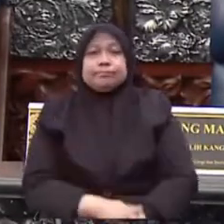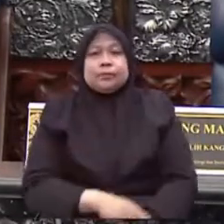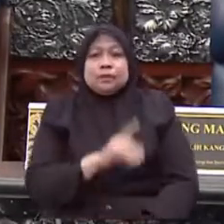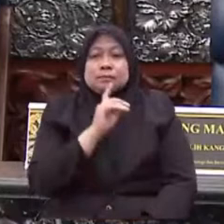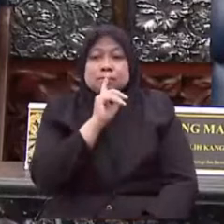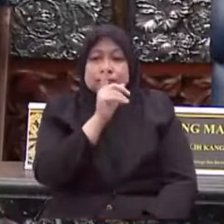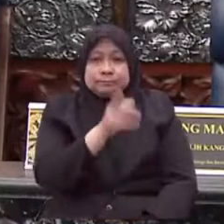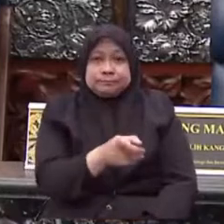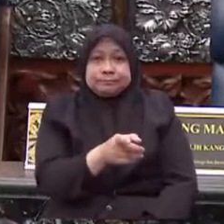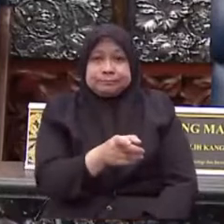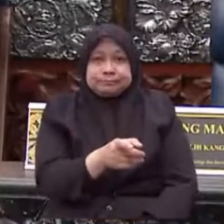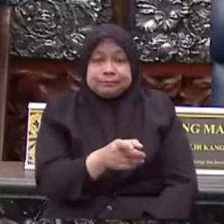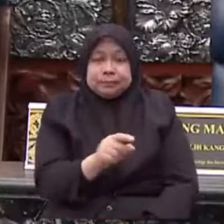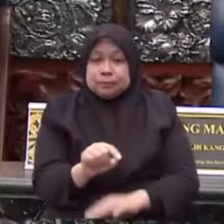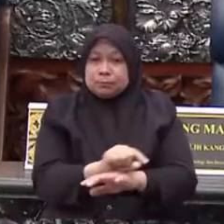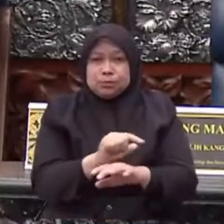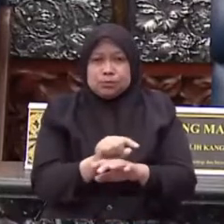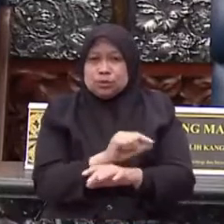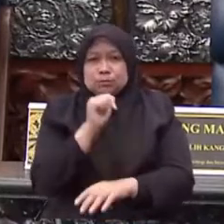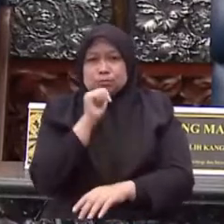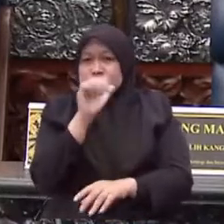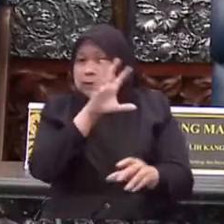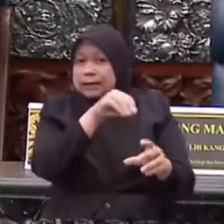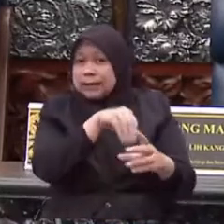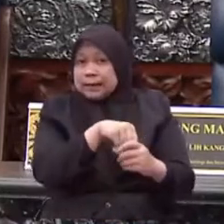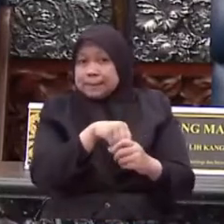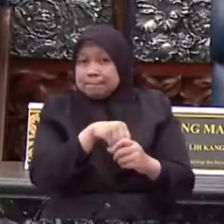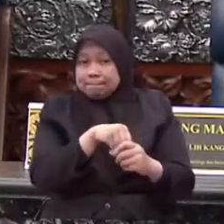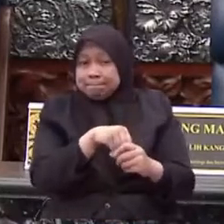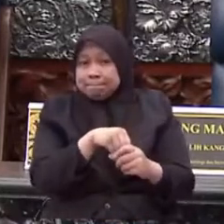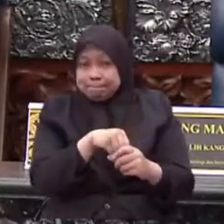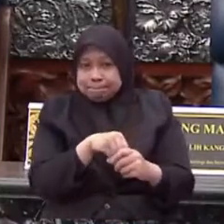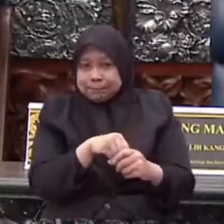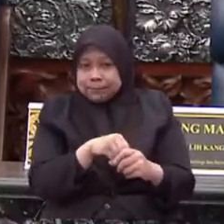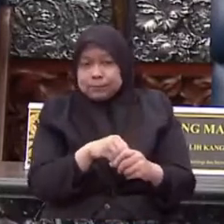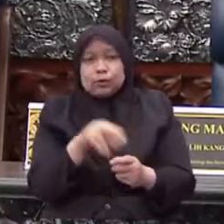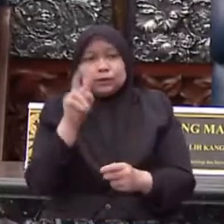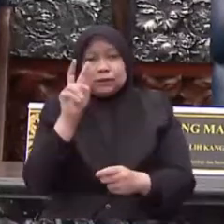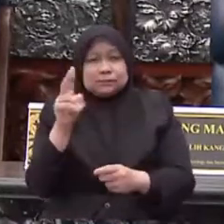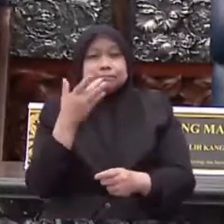walaupun pengguna bukan domestik dalam kategori